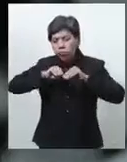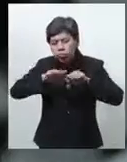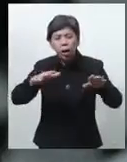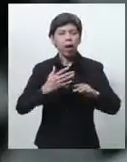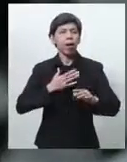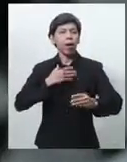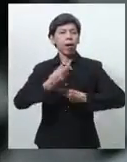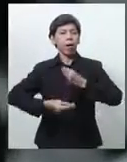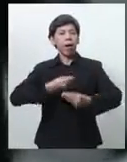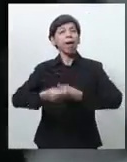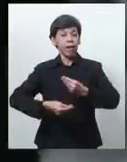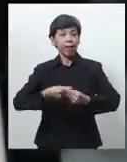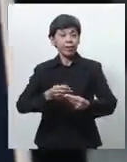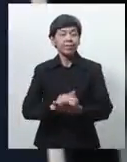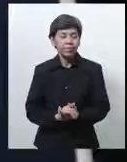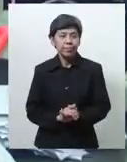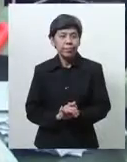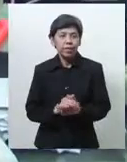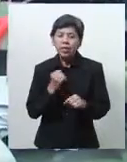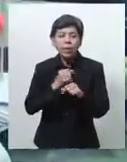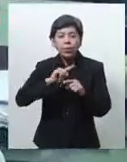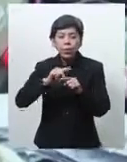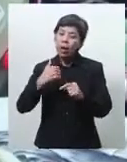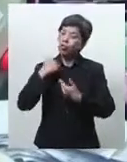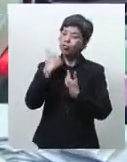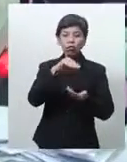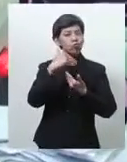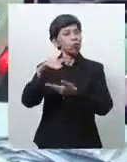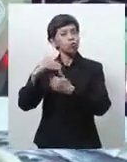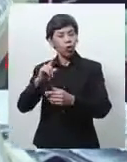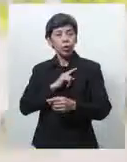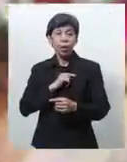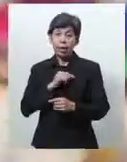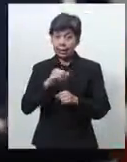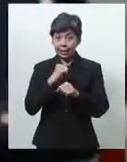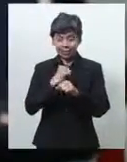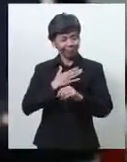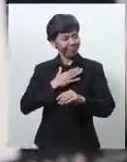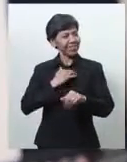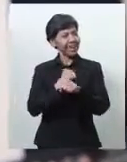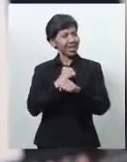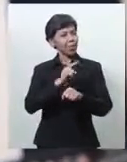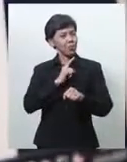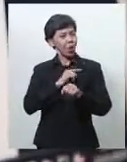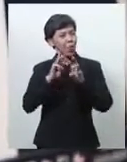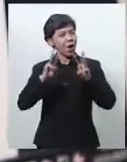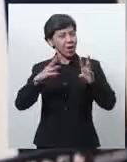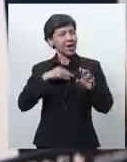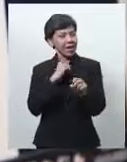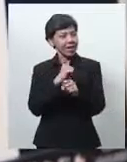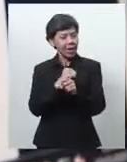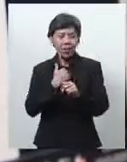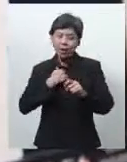ยครับก็มีทวงหนี้บ้างตามหนี้ที่ส่งไปอะไรเงี้ยครับส่วนนี้ก็เป็นผลงานที่ผมดูแ